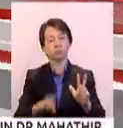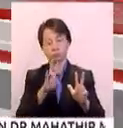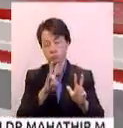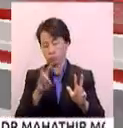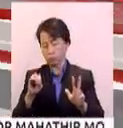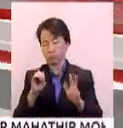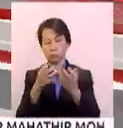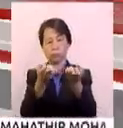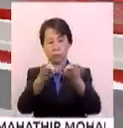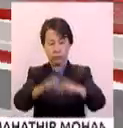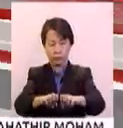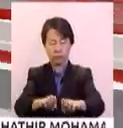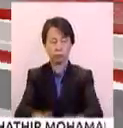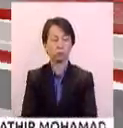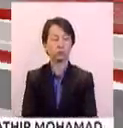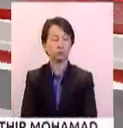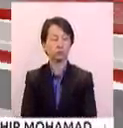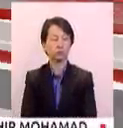370 acara.